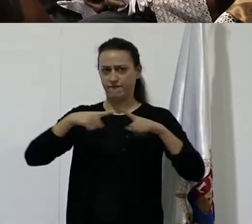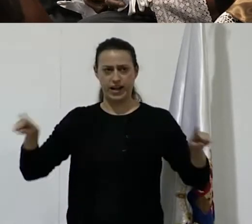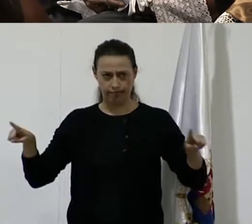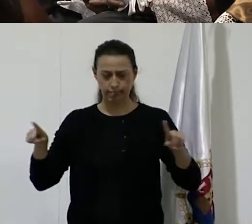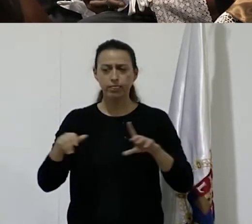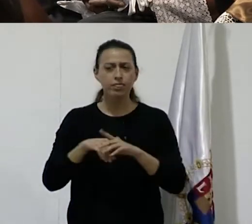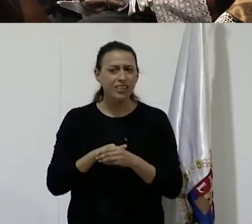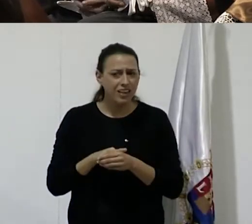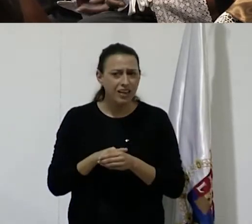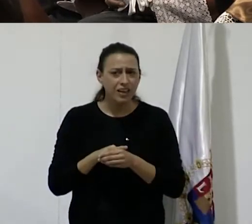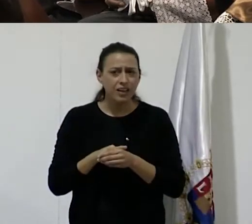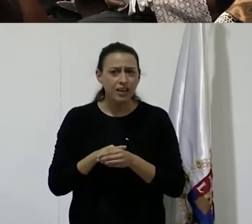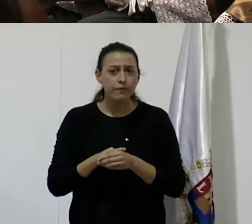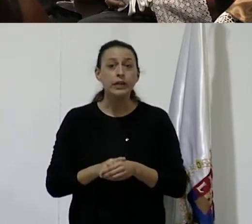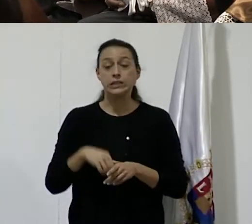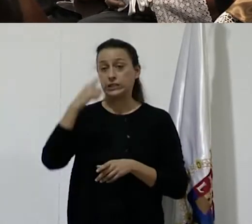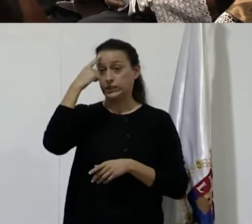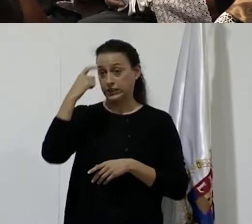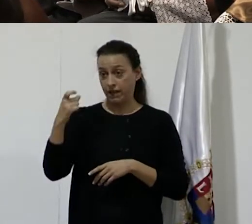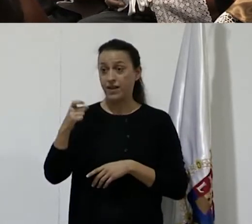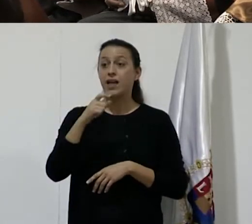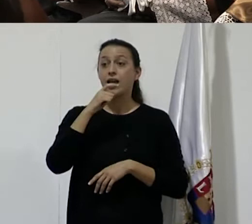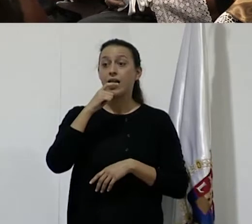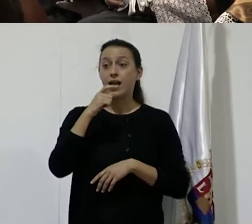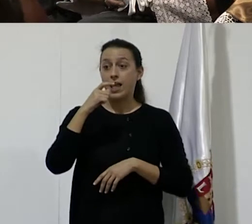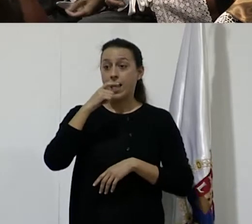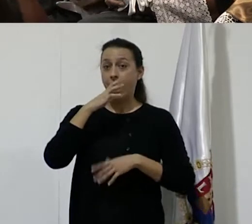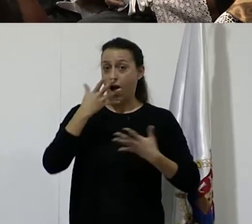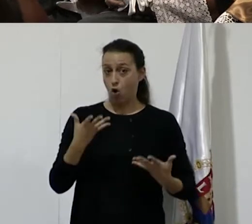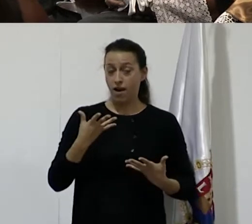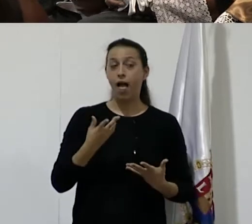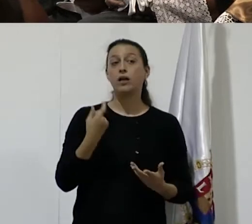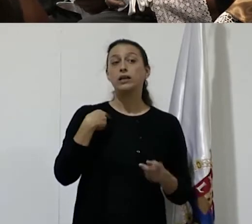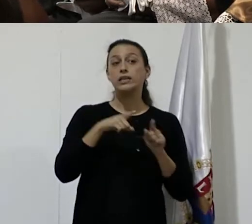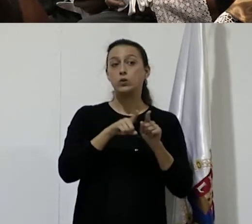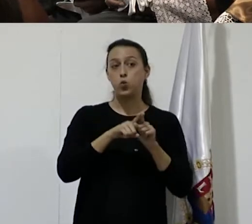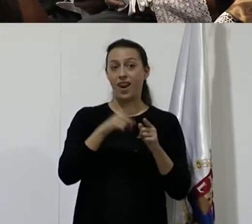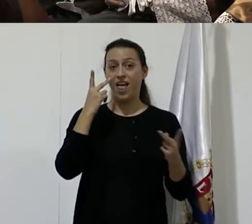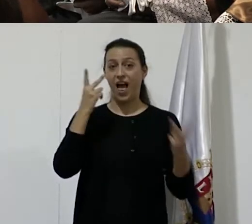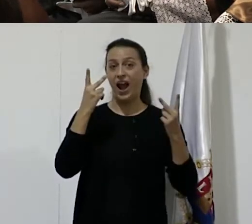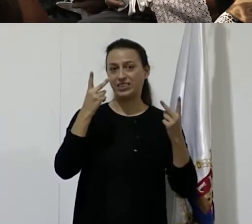les que avui denominem arts visuals, quedaven subordinades respecte d'altres maneres